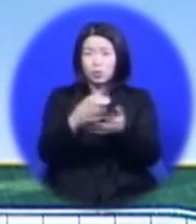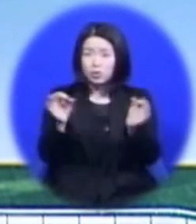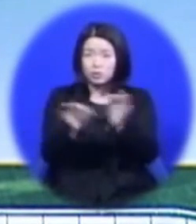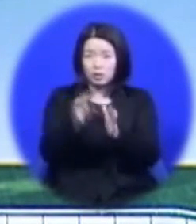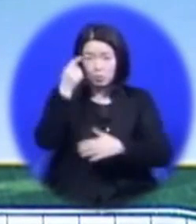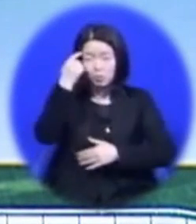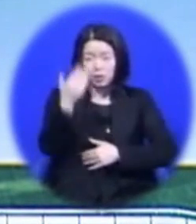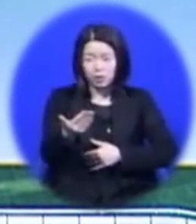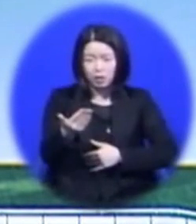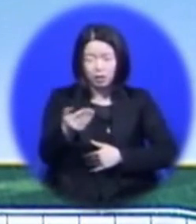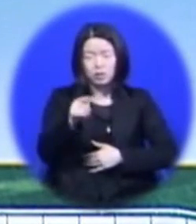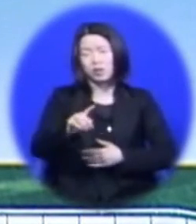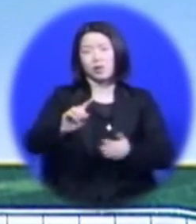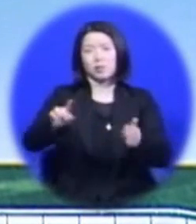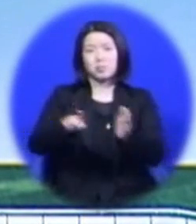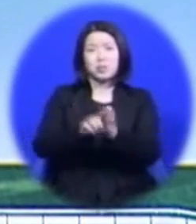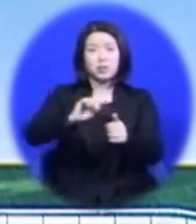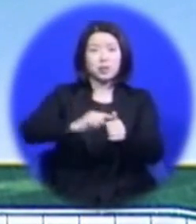믿어지지 않습니다.